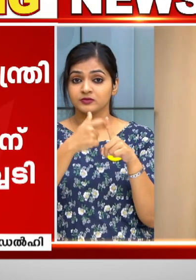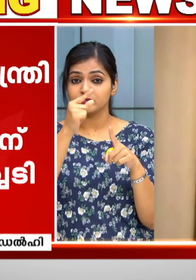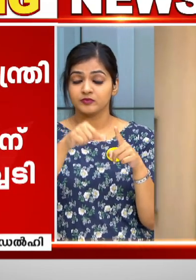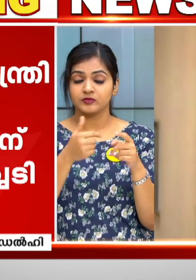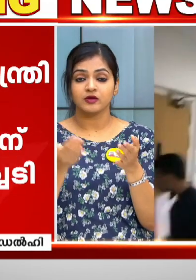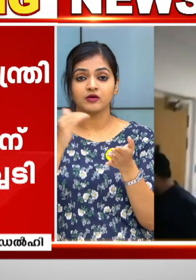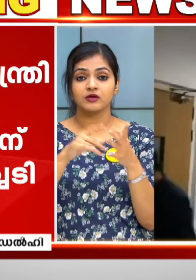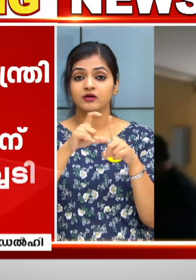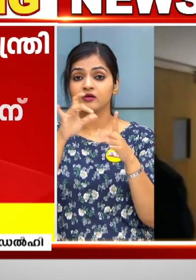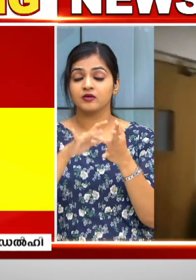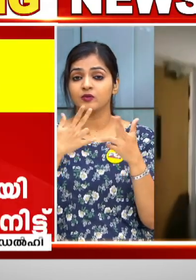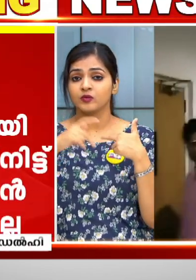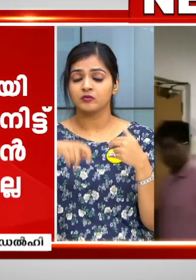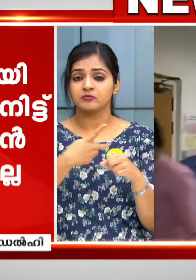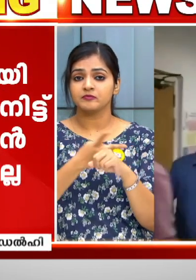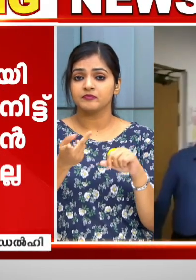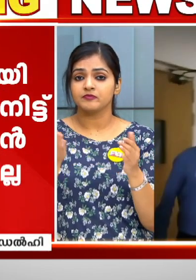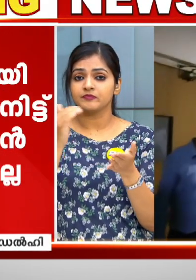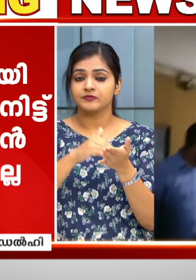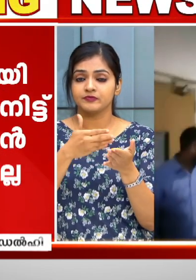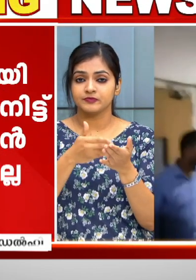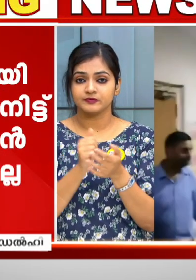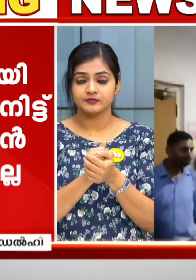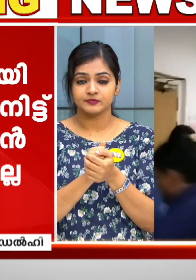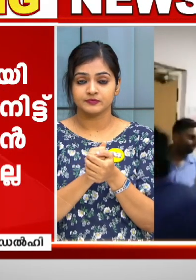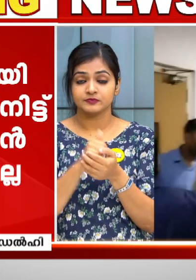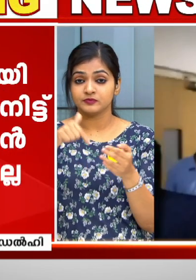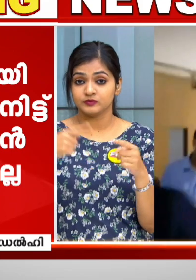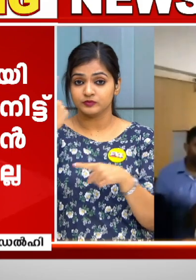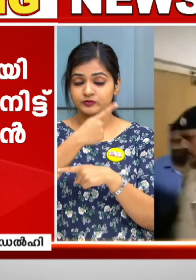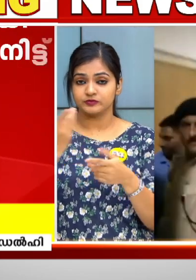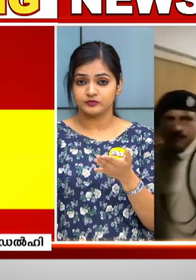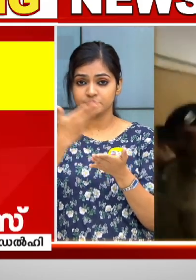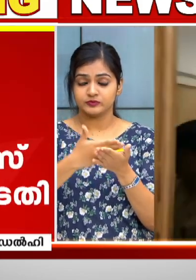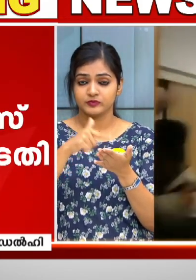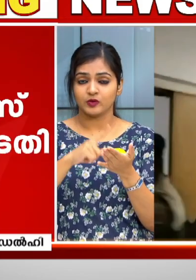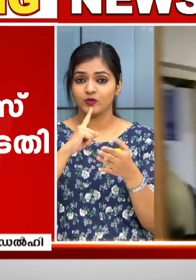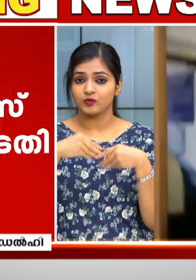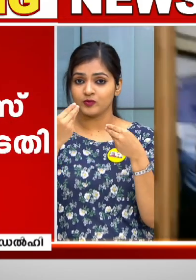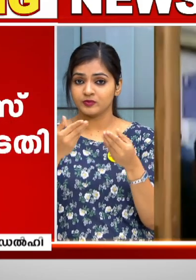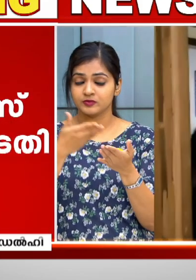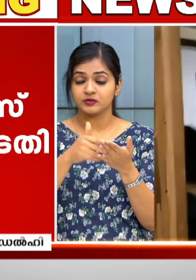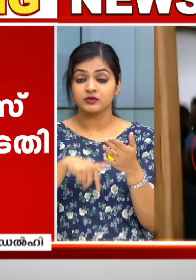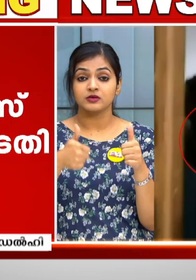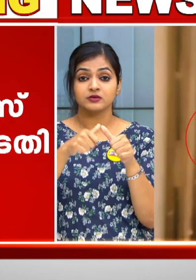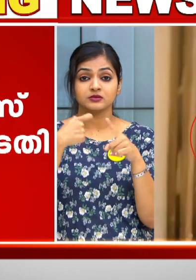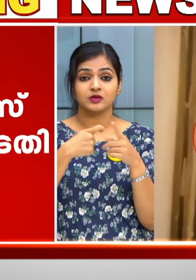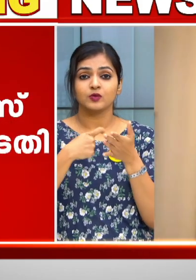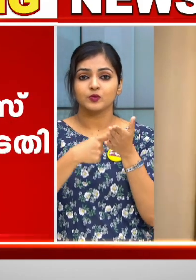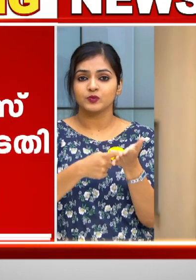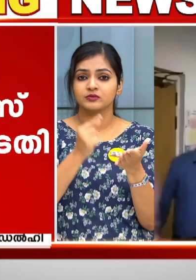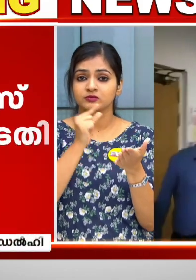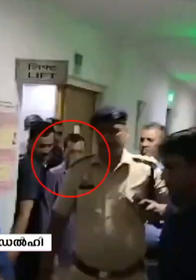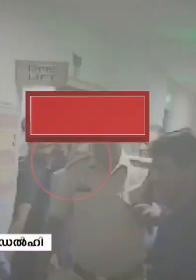റൌസ് അവന്യൂ കോടതിയിൽ നിന്നും തിരിച്ചടിയേൽക്കുന്നത്. ഇന്ന് പരിഗണിച്ച അല്ലെങ്കിൽ ഉത്തരവ് വന്ന ഹർജിയിൽ കെജ്രിവാൾ ആവശ്യപ്പെട്ടിരുന്നത്